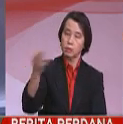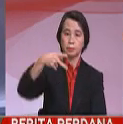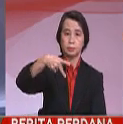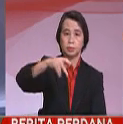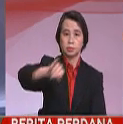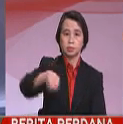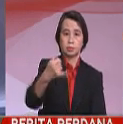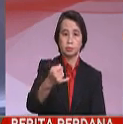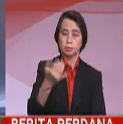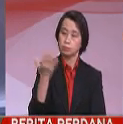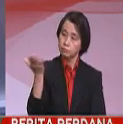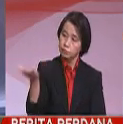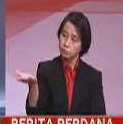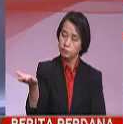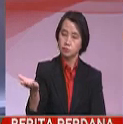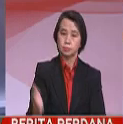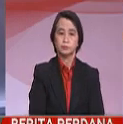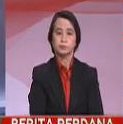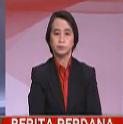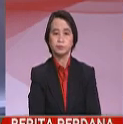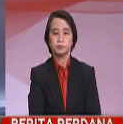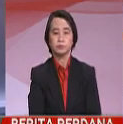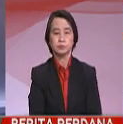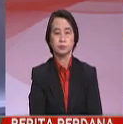Jaya. Fabian, teruskan dengan laporan.